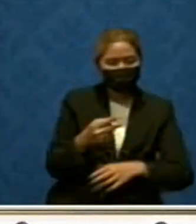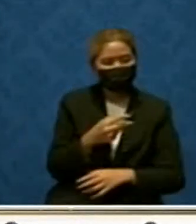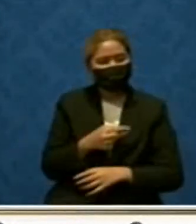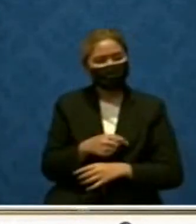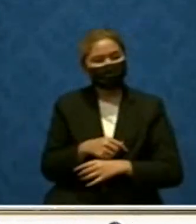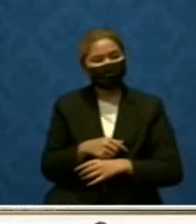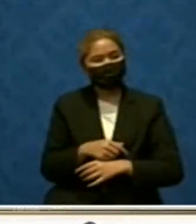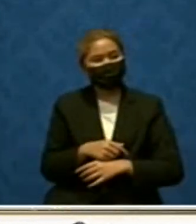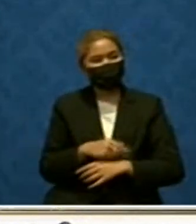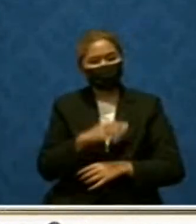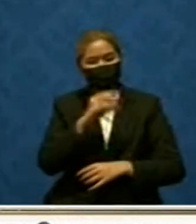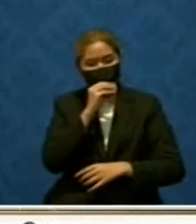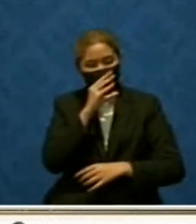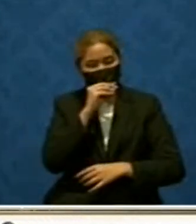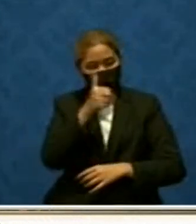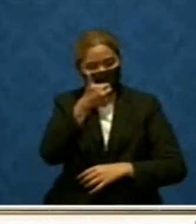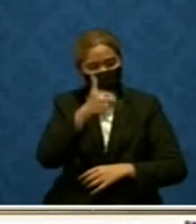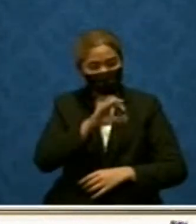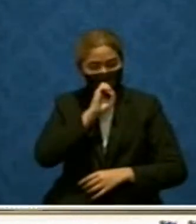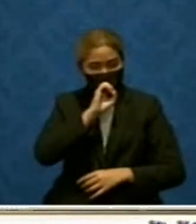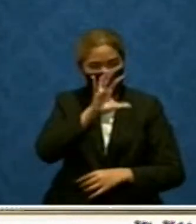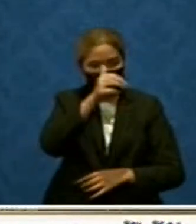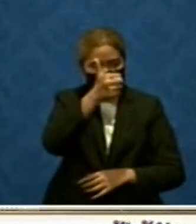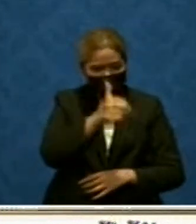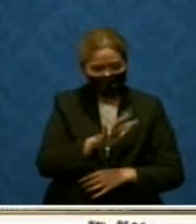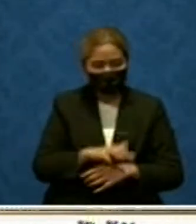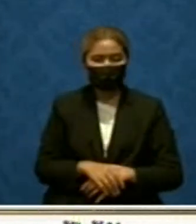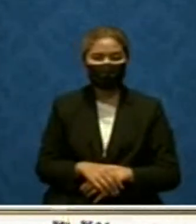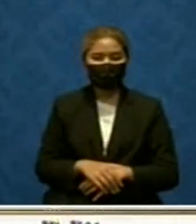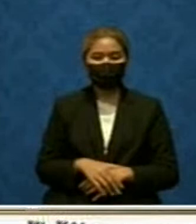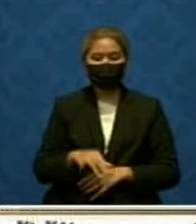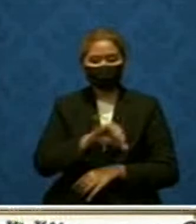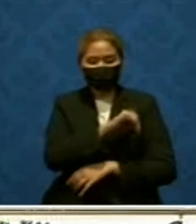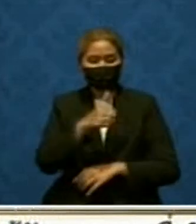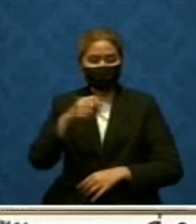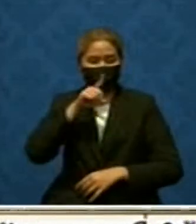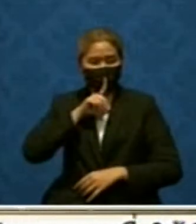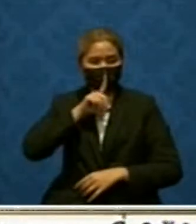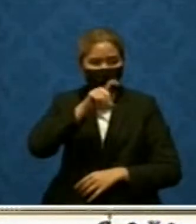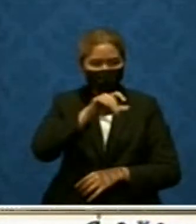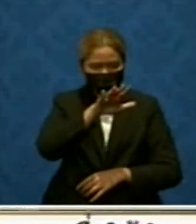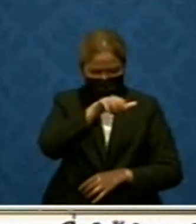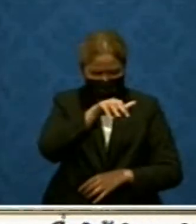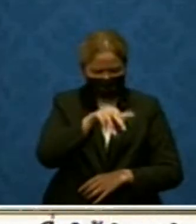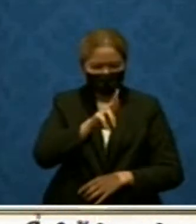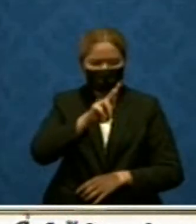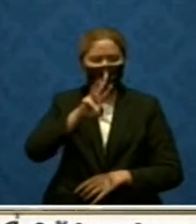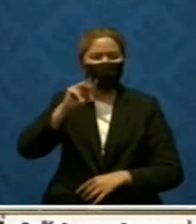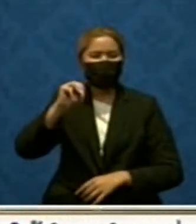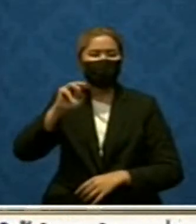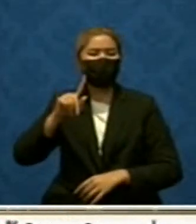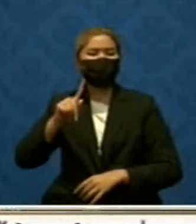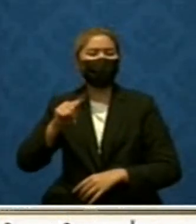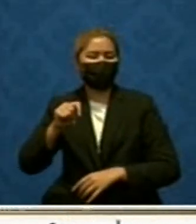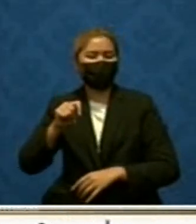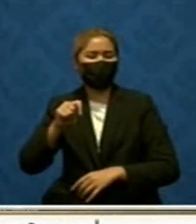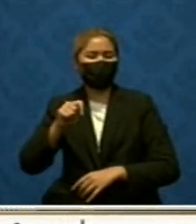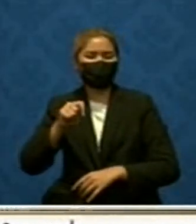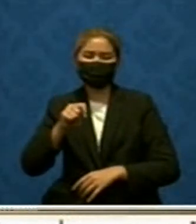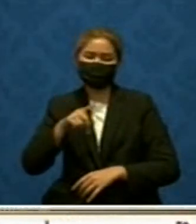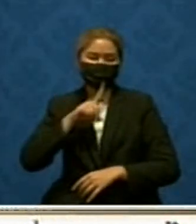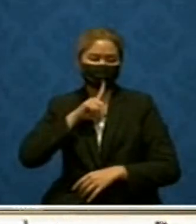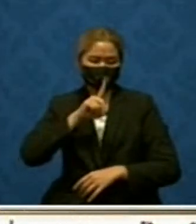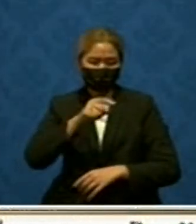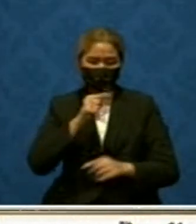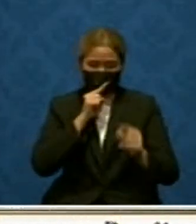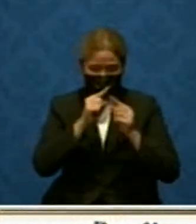เลยผมเคยถามรฐัตรีหลายท่านครัสนิทชเชือกันเฮ้ย ไม่ก้าววะิลยุ แดู ไป